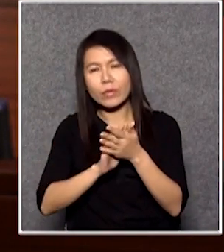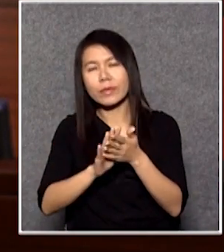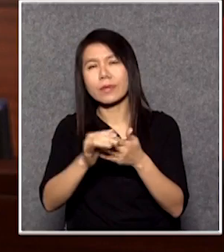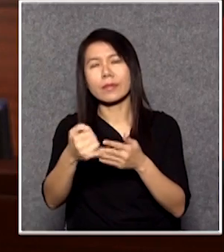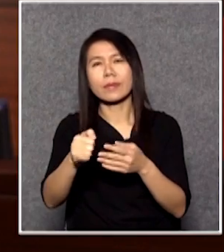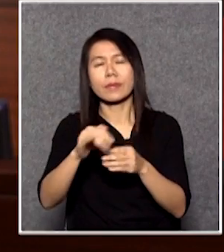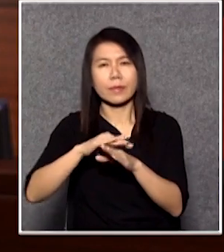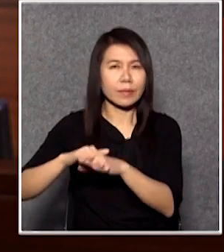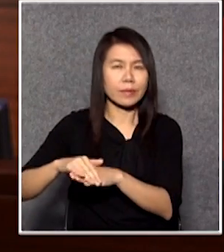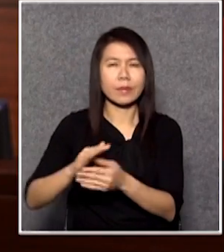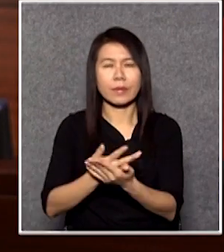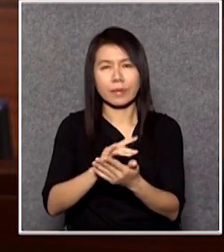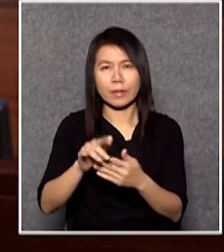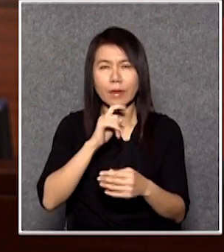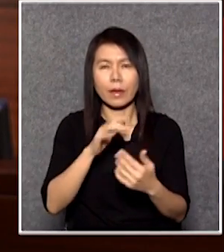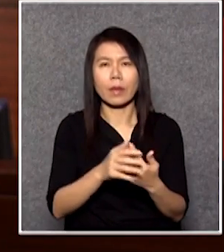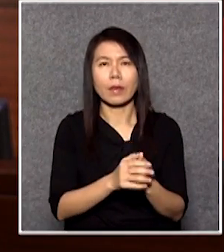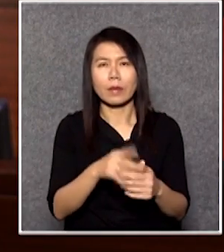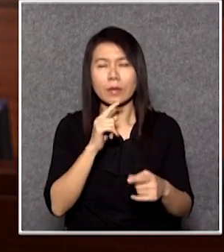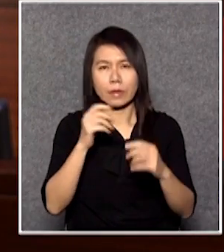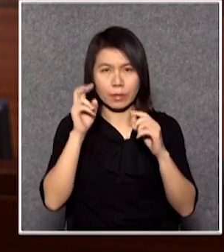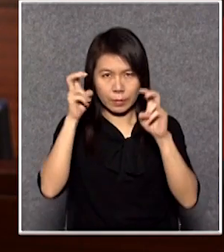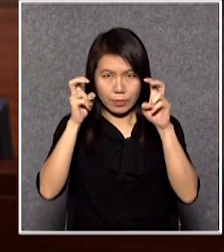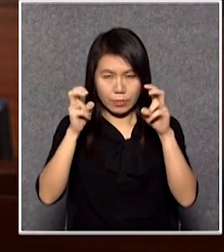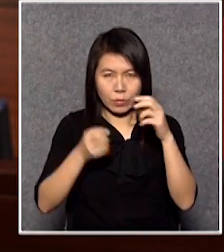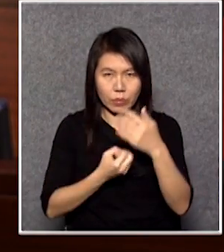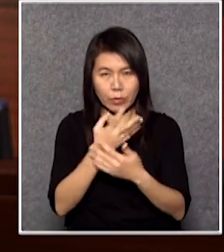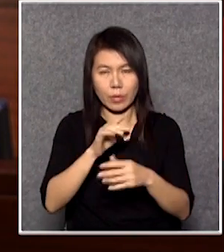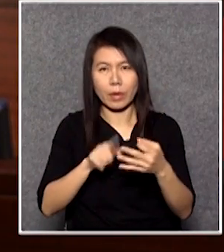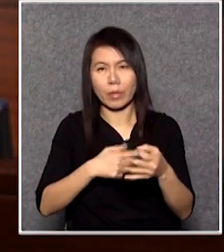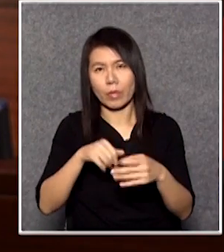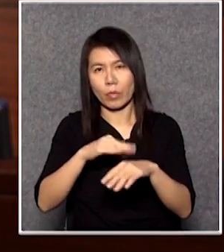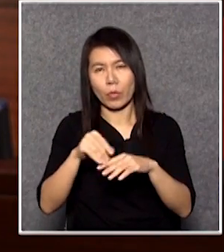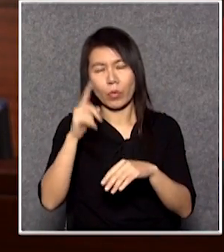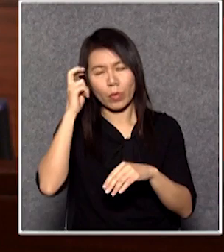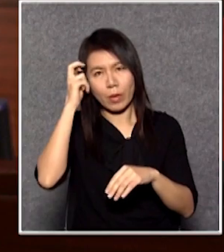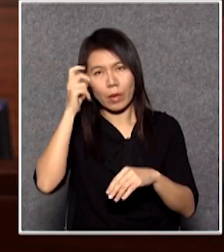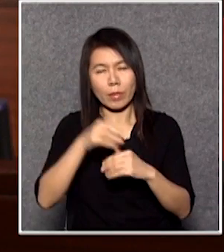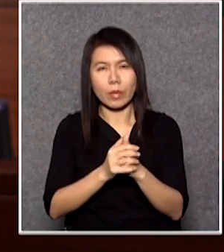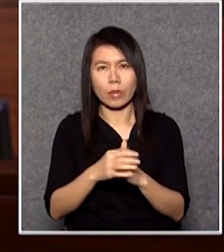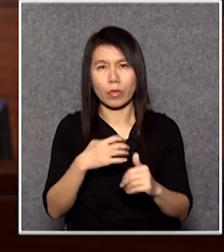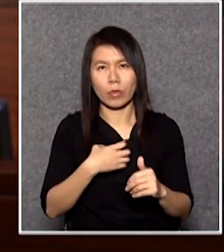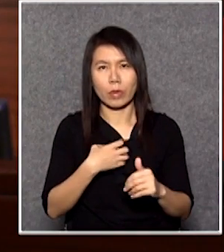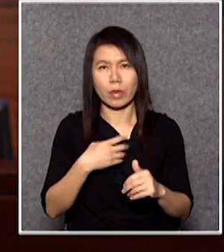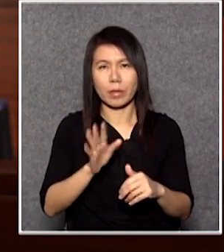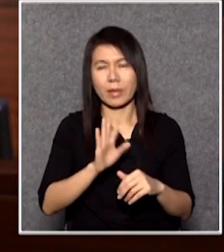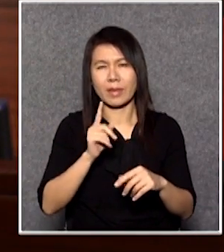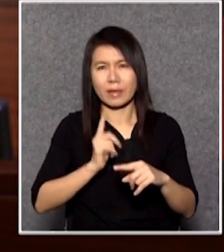出來呢，我很明白呢毛孟靜的動機的。個動機咧，我認為咧，佢未必係真係想